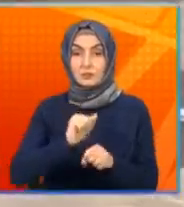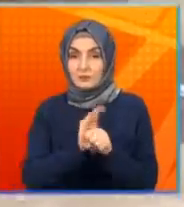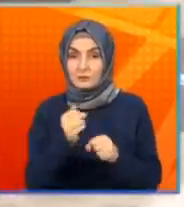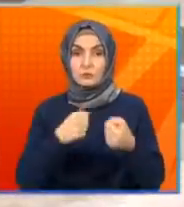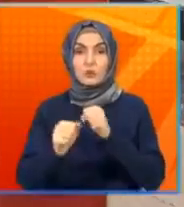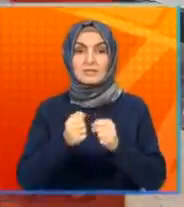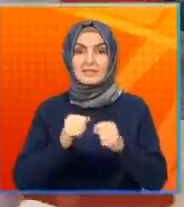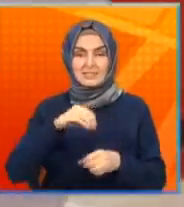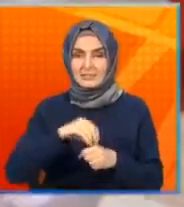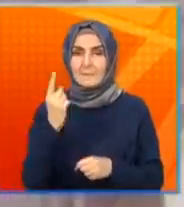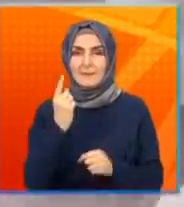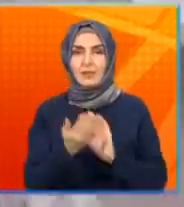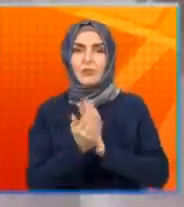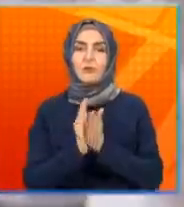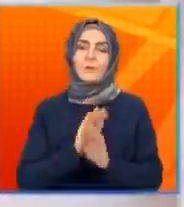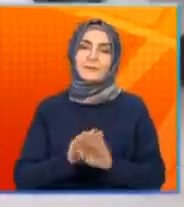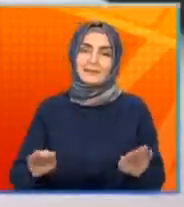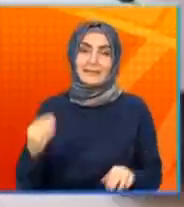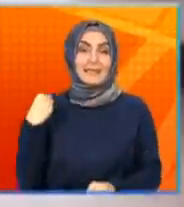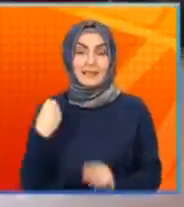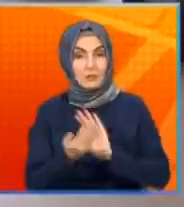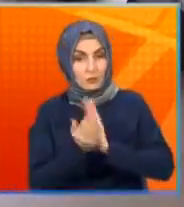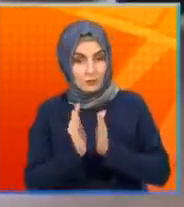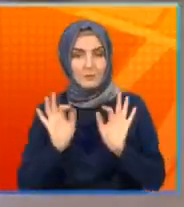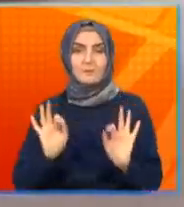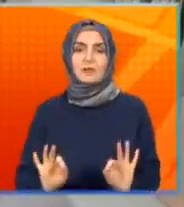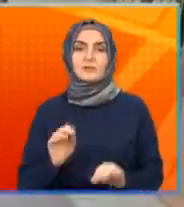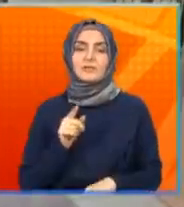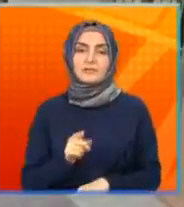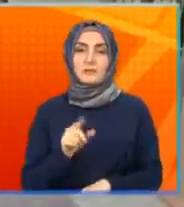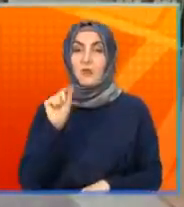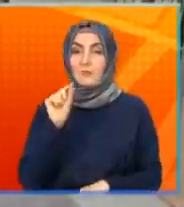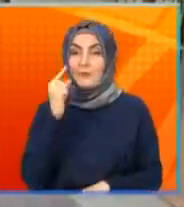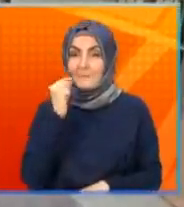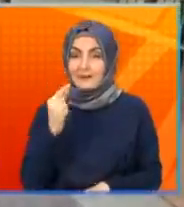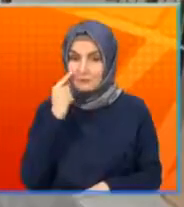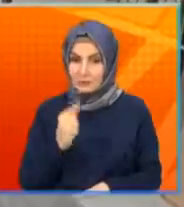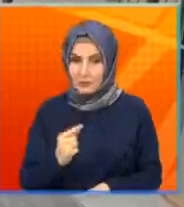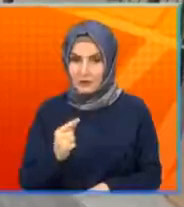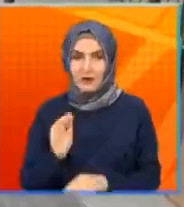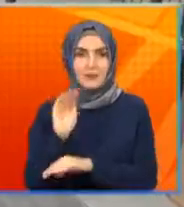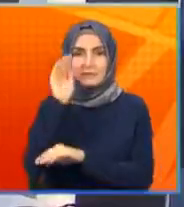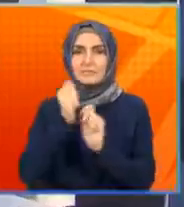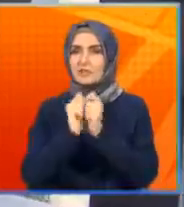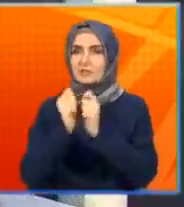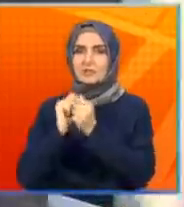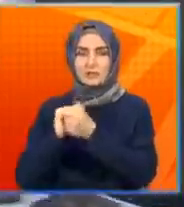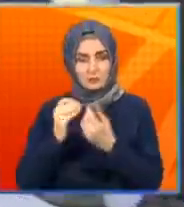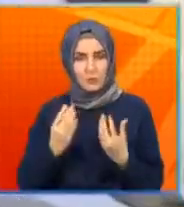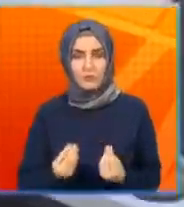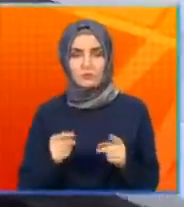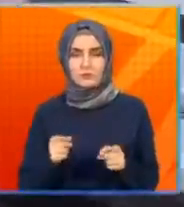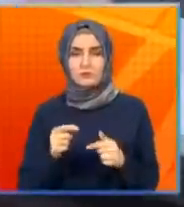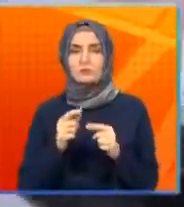mücadelede bir dönem kapandı yeni bir dönem başladı 11 Mayıs itibariyle hayatınızda değişiklikler olacak